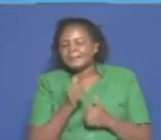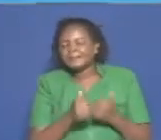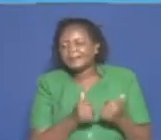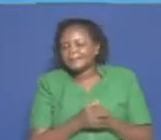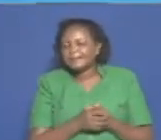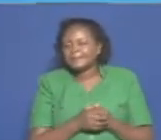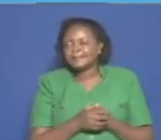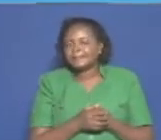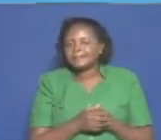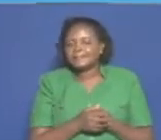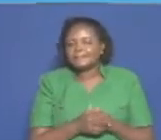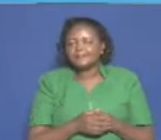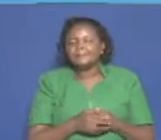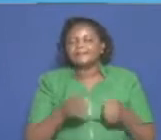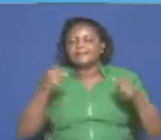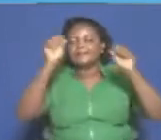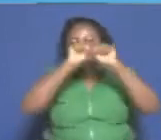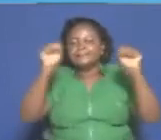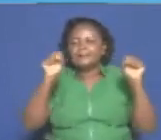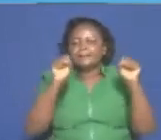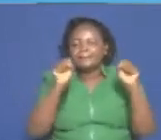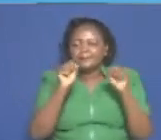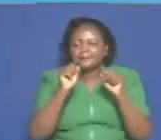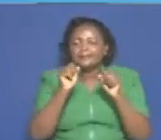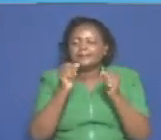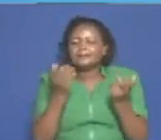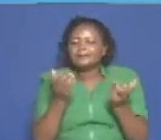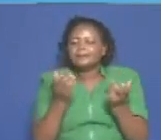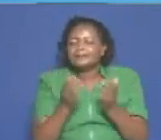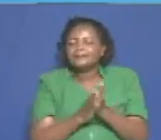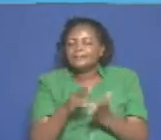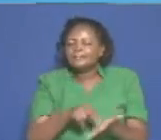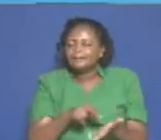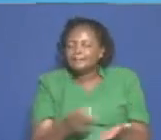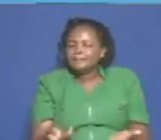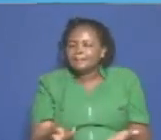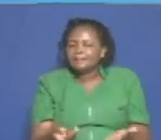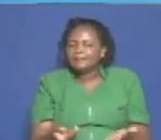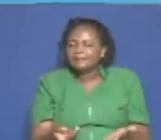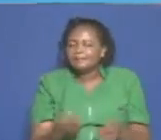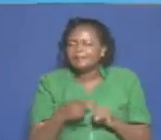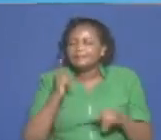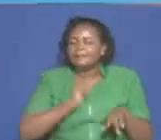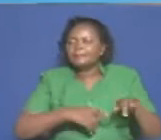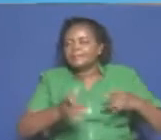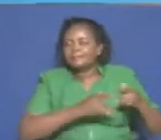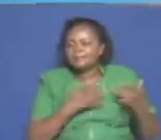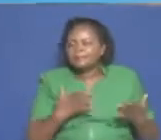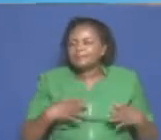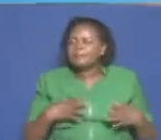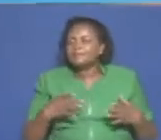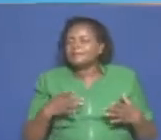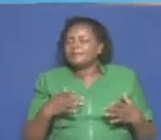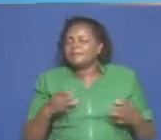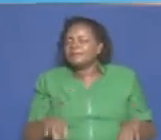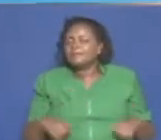kinyang'anyiro cha urais, lakini pale wakilishi wa wadi. Ukiangalia pia vile ambavyo watu wako, unapata kule mashinani, vile ambavyo